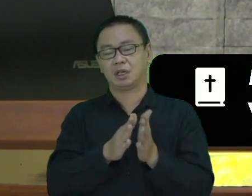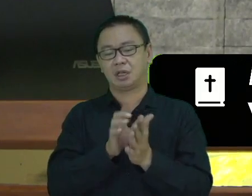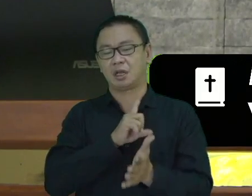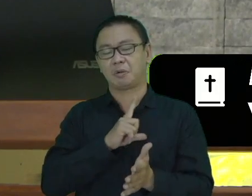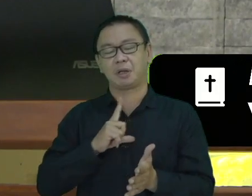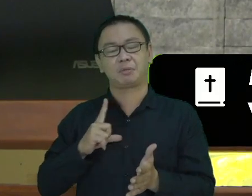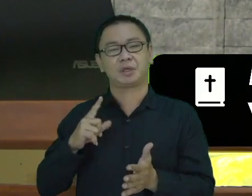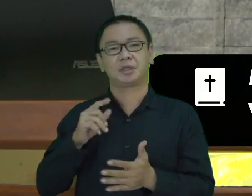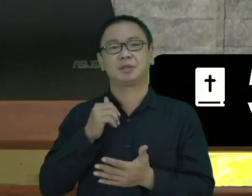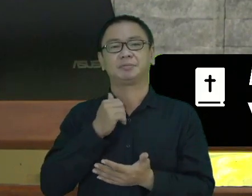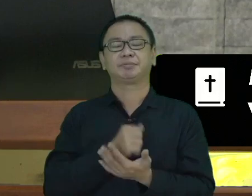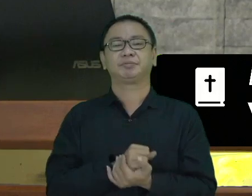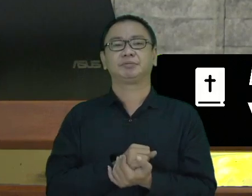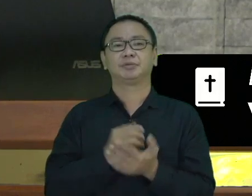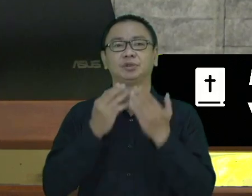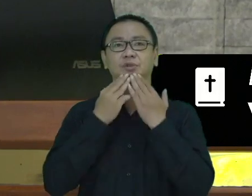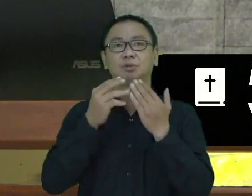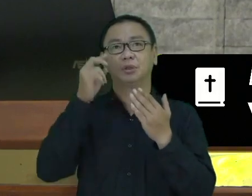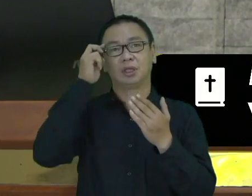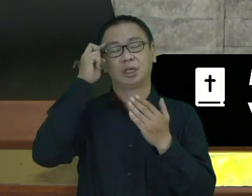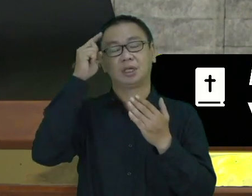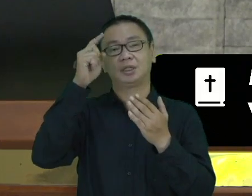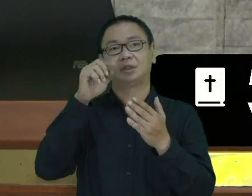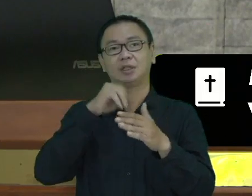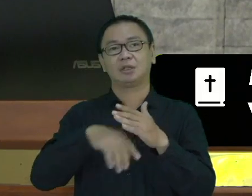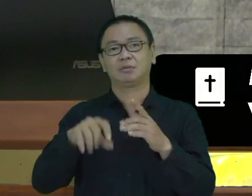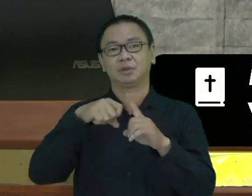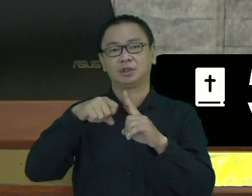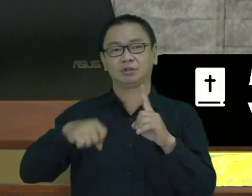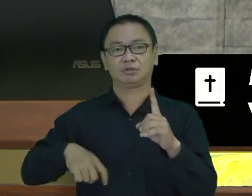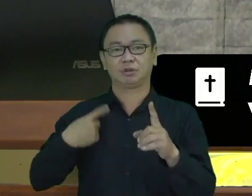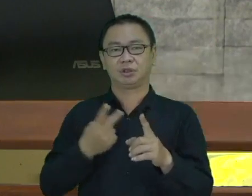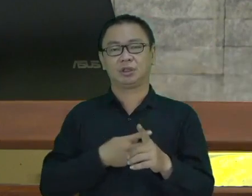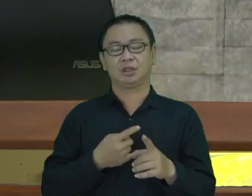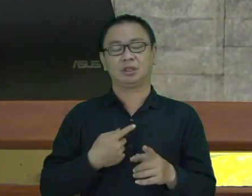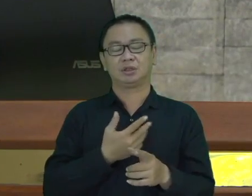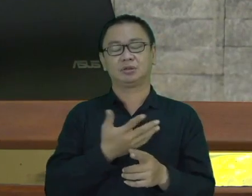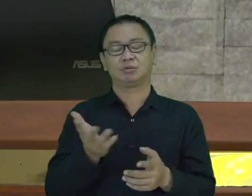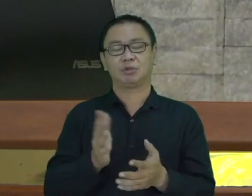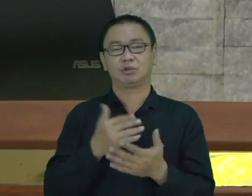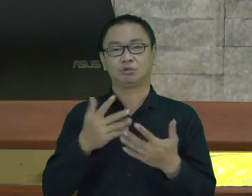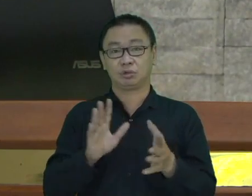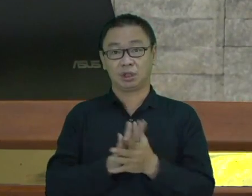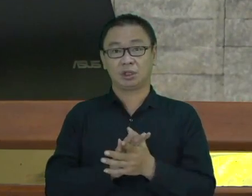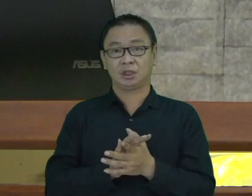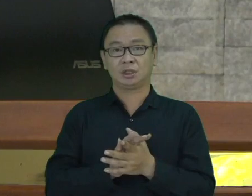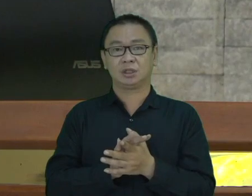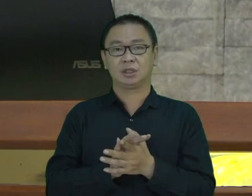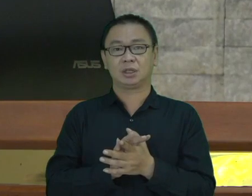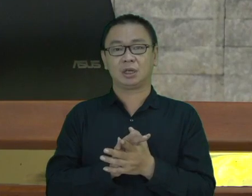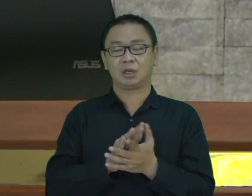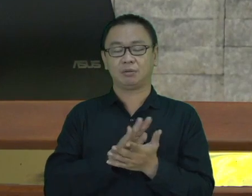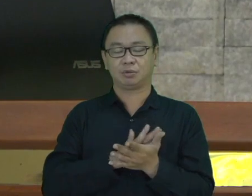selama-lamanya. Syukur pada Allah bahwa di dalam Kristus kita semua telah diampuni.